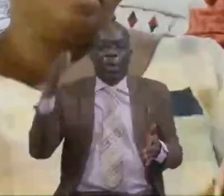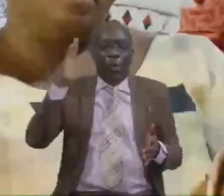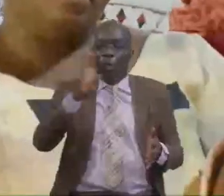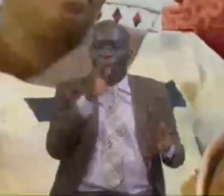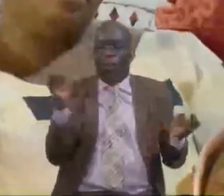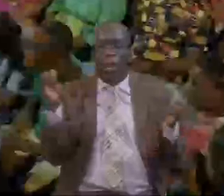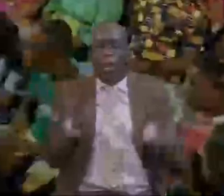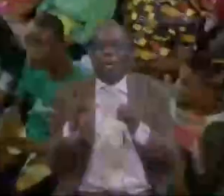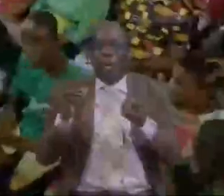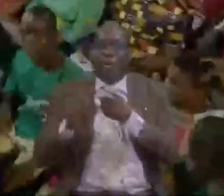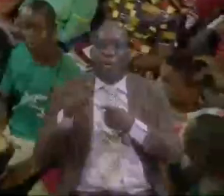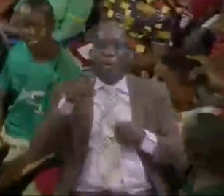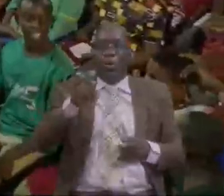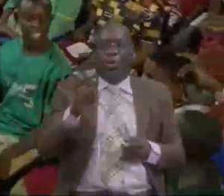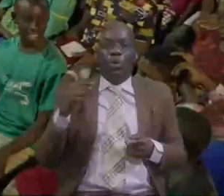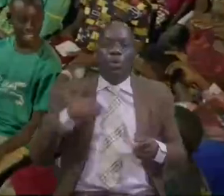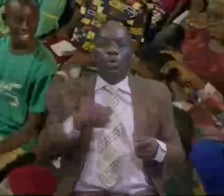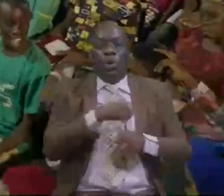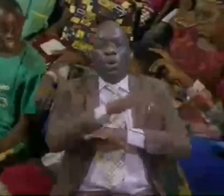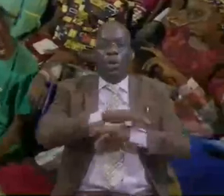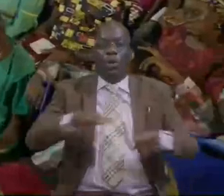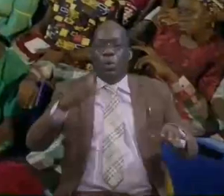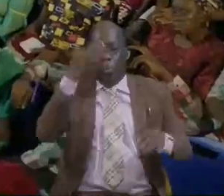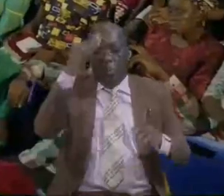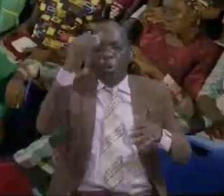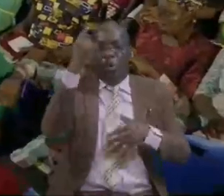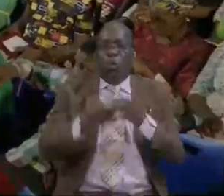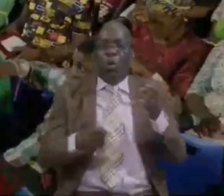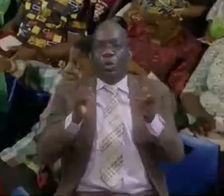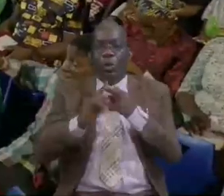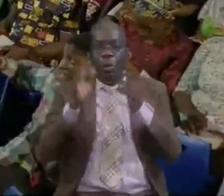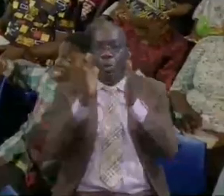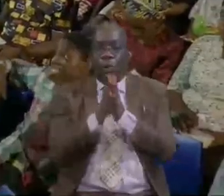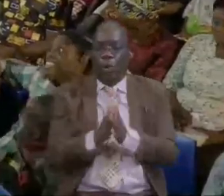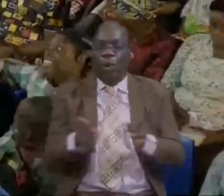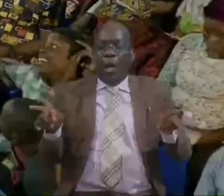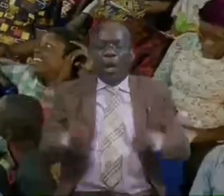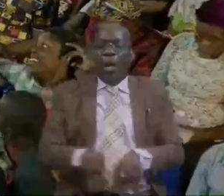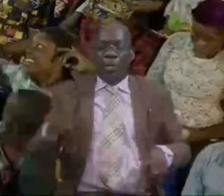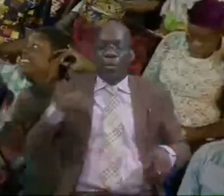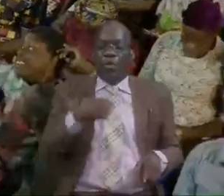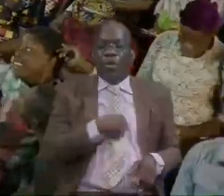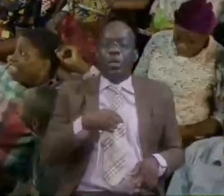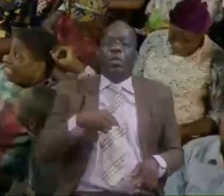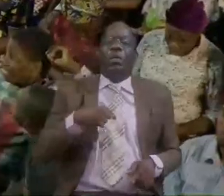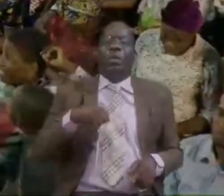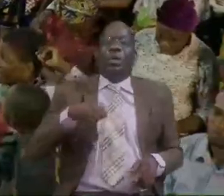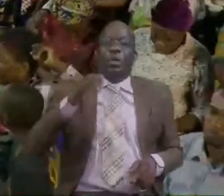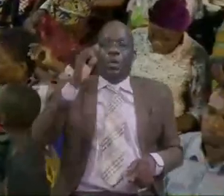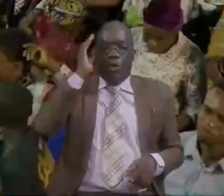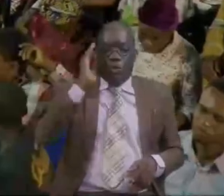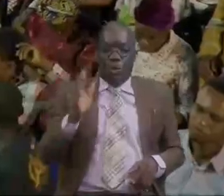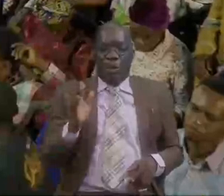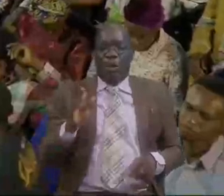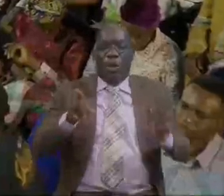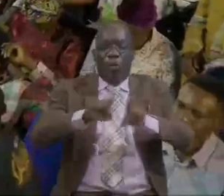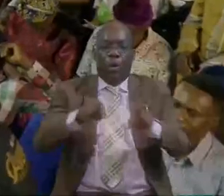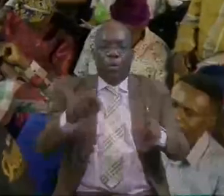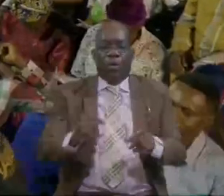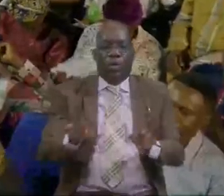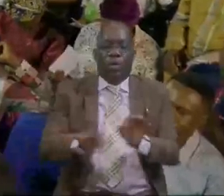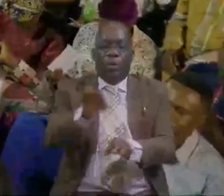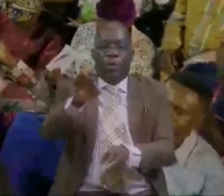données par-dessus. Nous ne savons pas ce qu'il faut demander comme il le faut. Mais